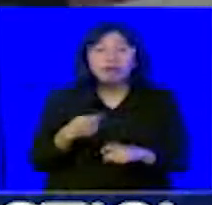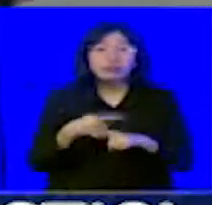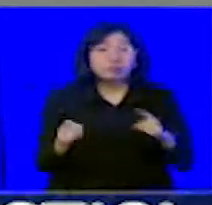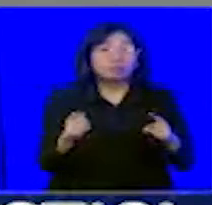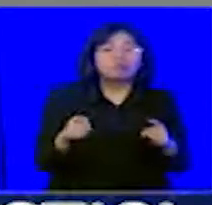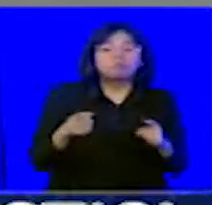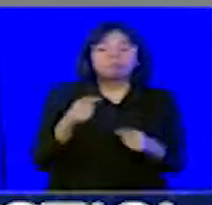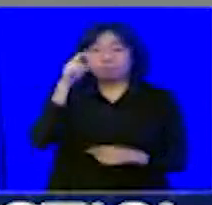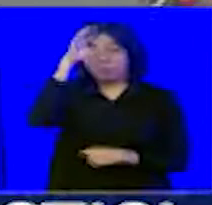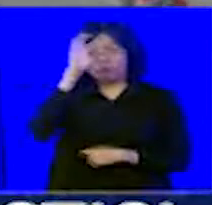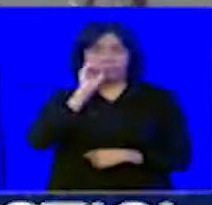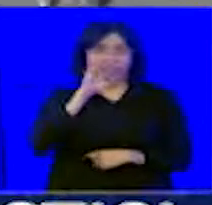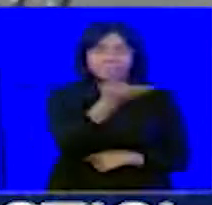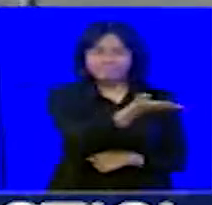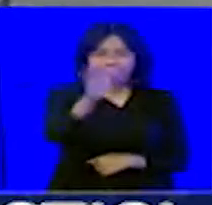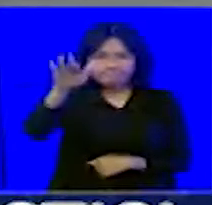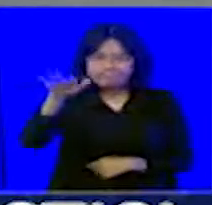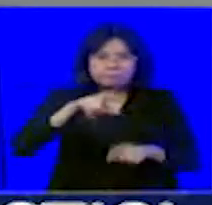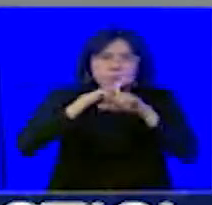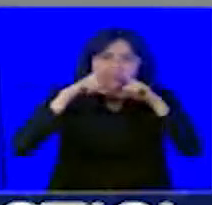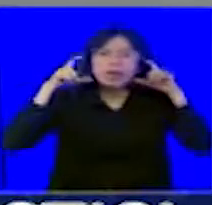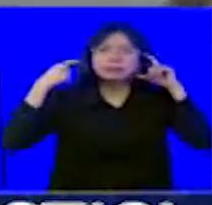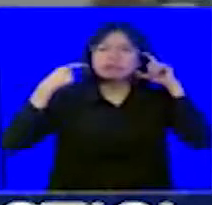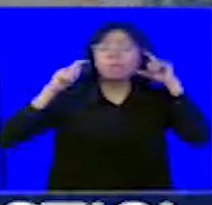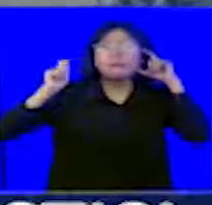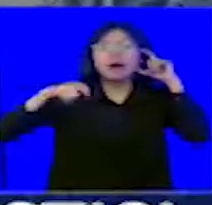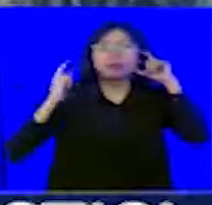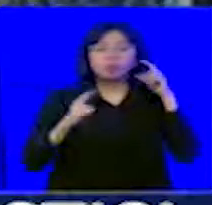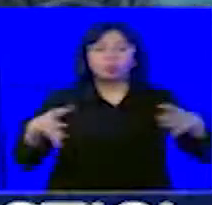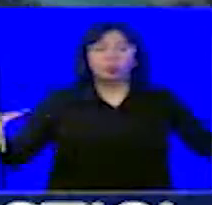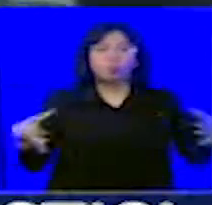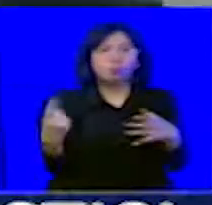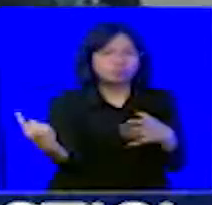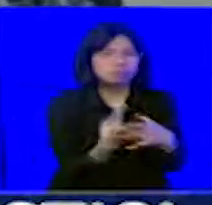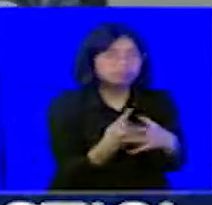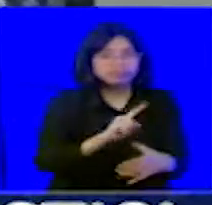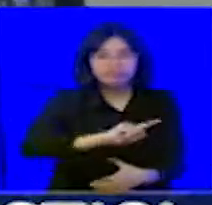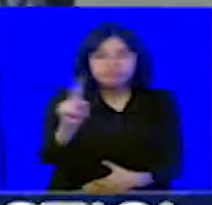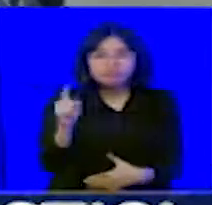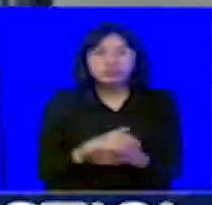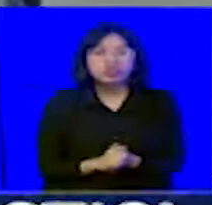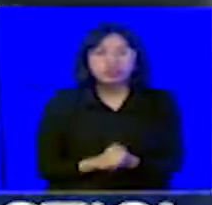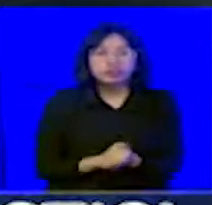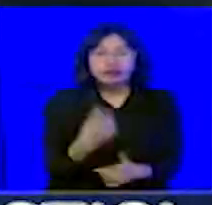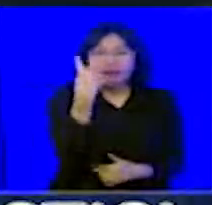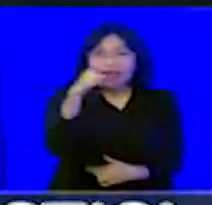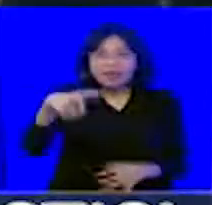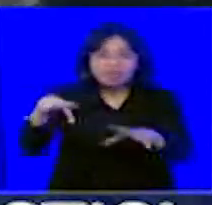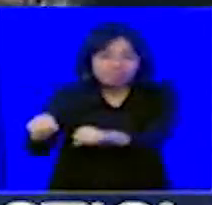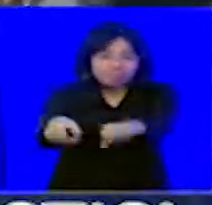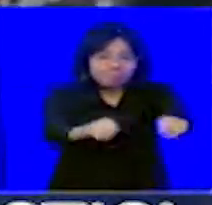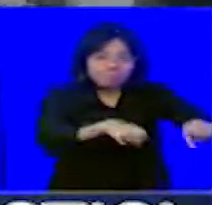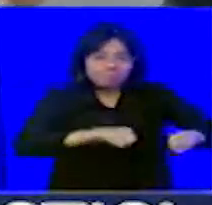dan meminta masyarakat untuk terus menggunakan masker dan tidak berkerumun. Di hari ke-13 operasi justisi,